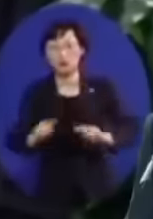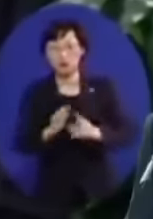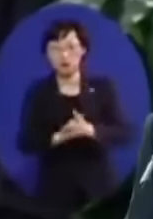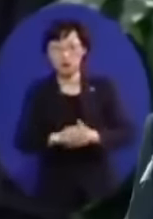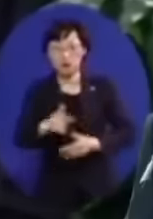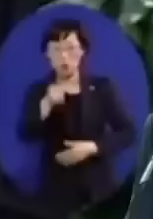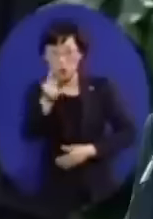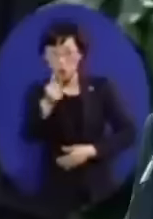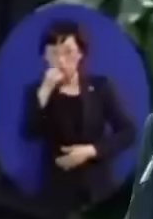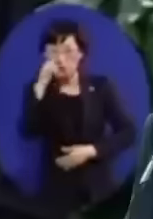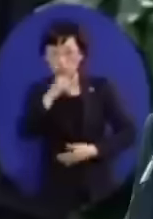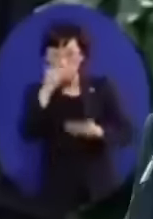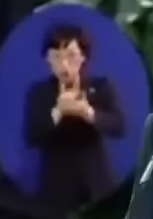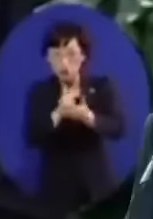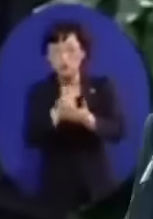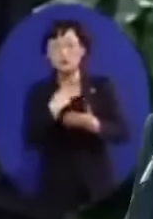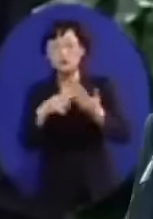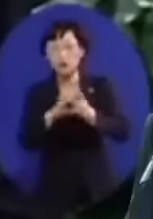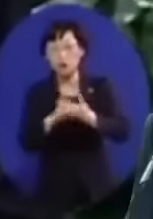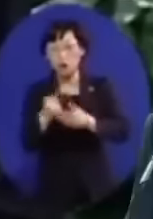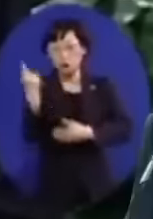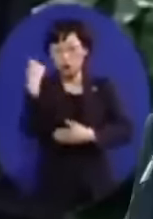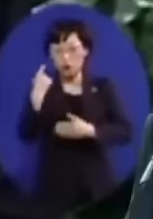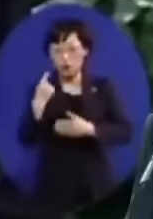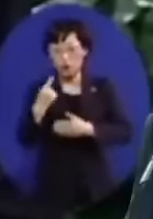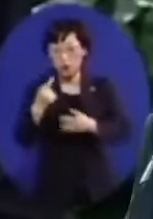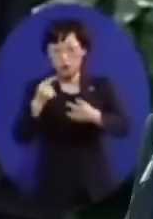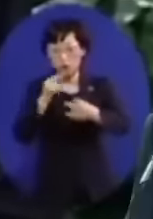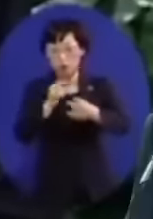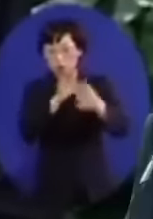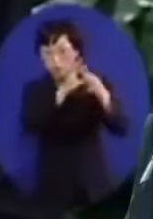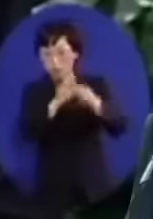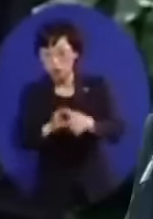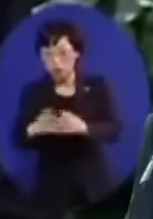큰 죄가 뒤를 따라서 줄줄이 들어오는 것입니다.